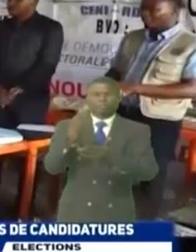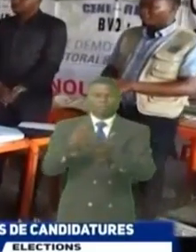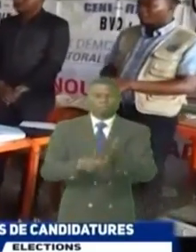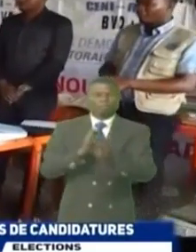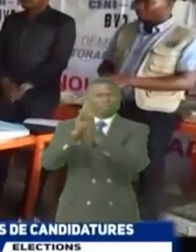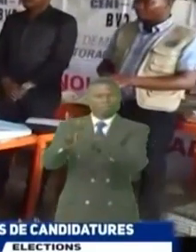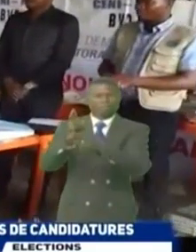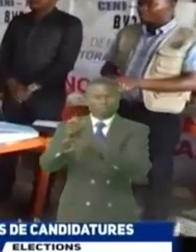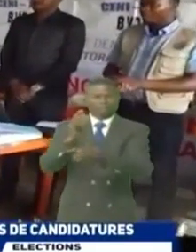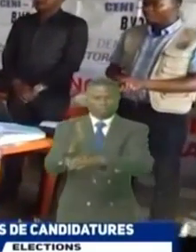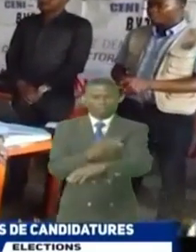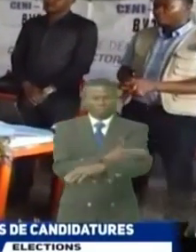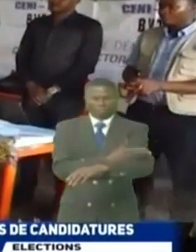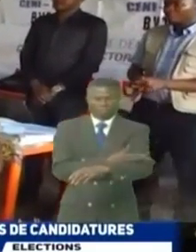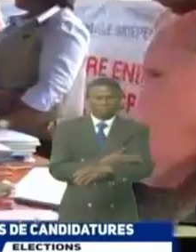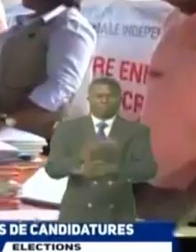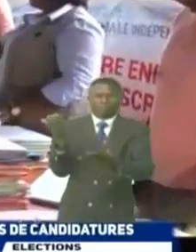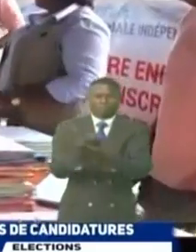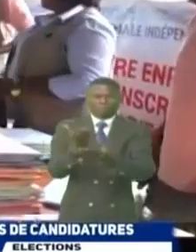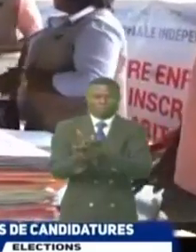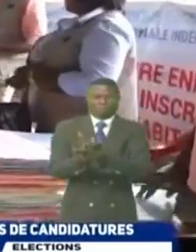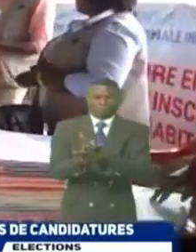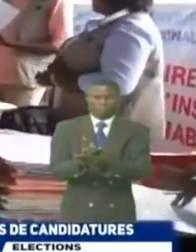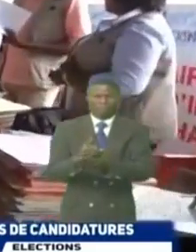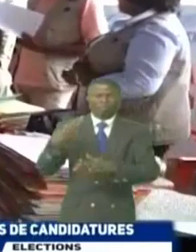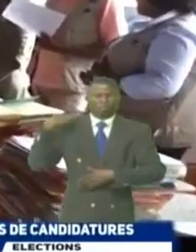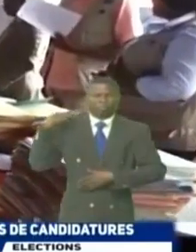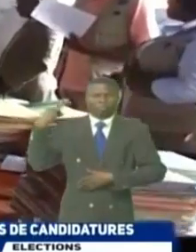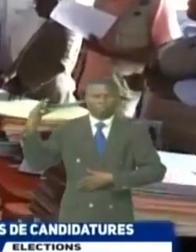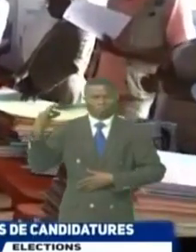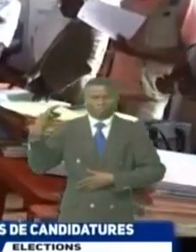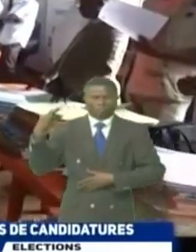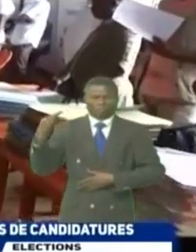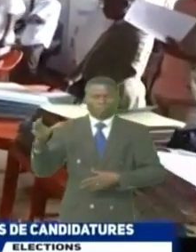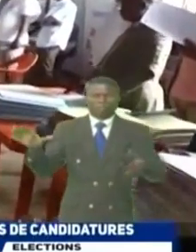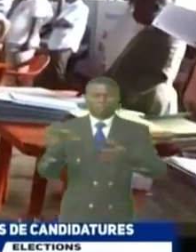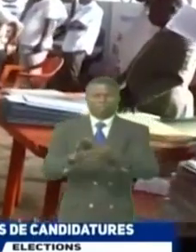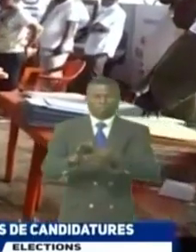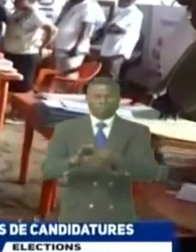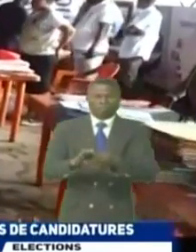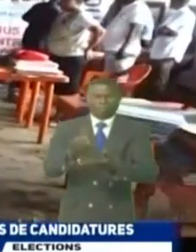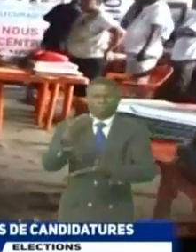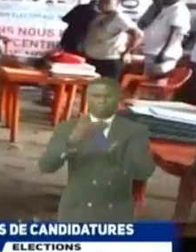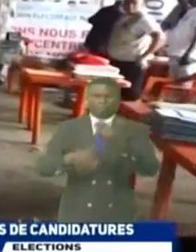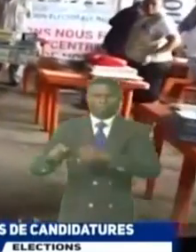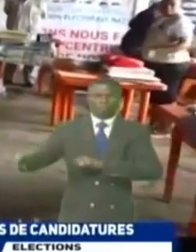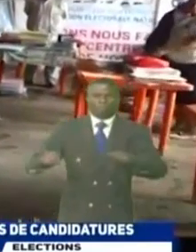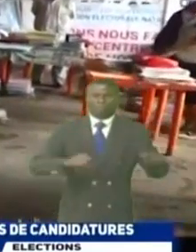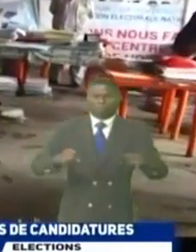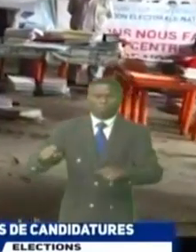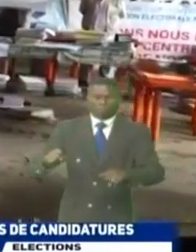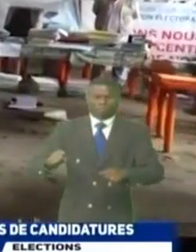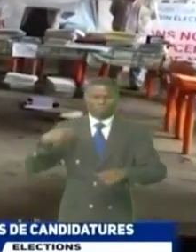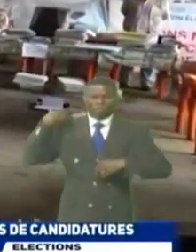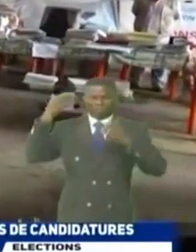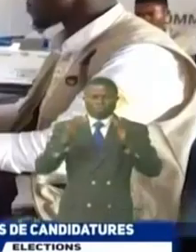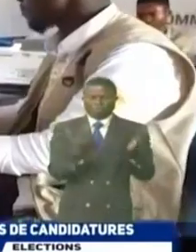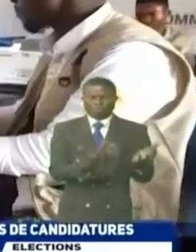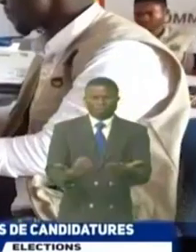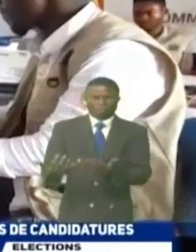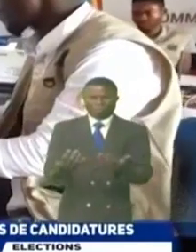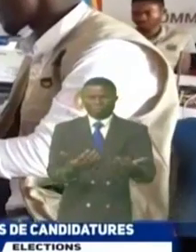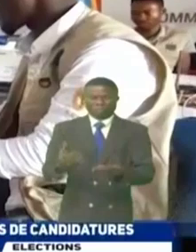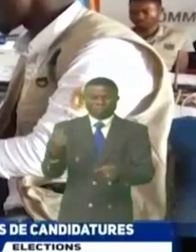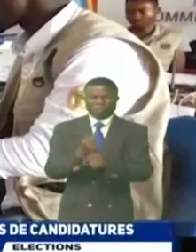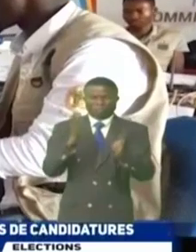point sur l'évolution du traitement des dossiers des candidatures et les préparatifs de la passation du test pratique sur ordinateur pour le